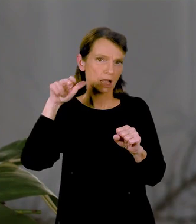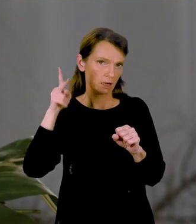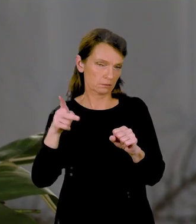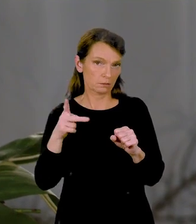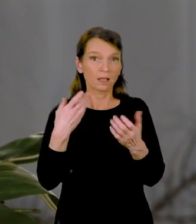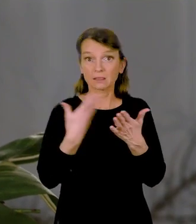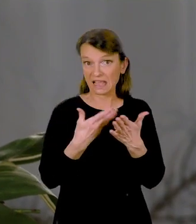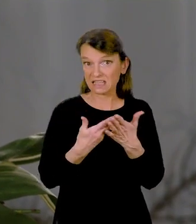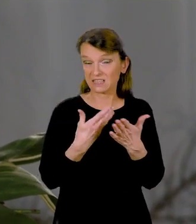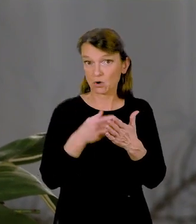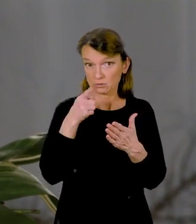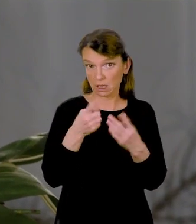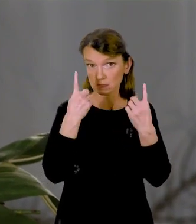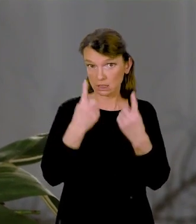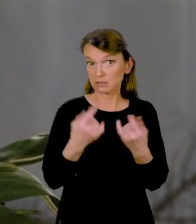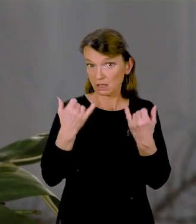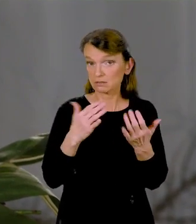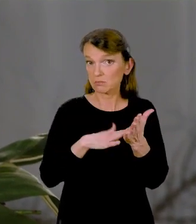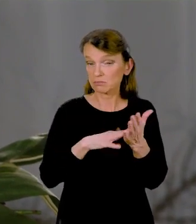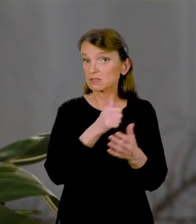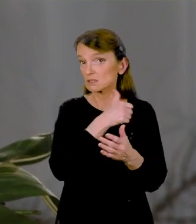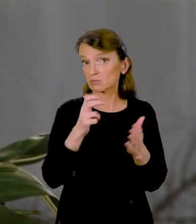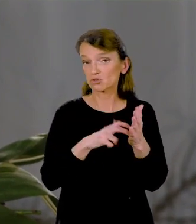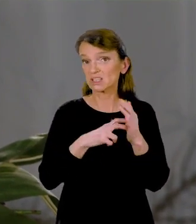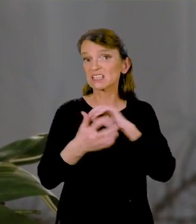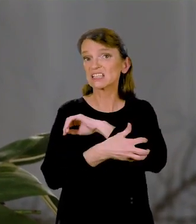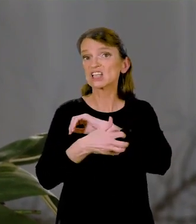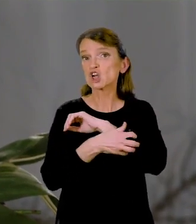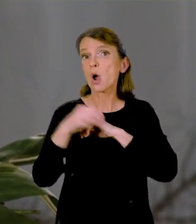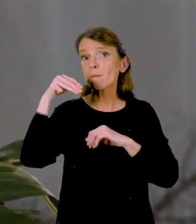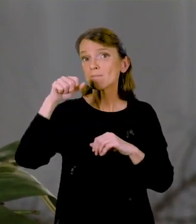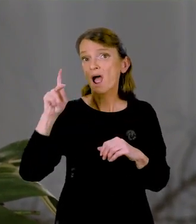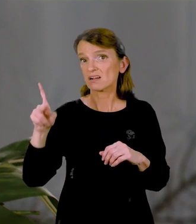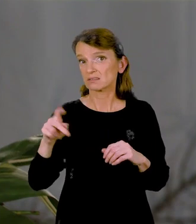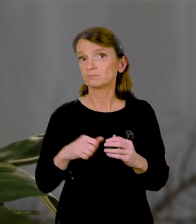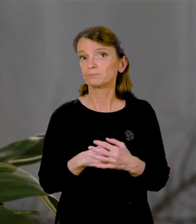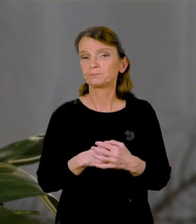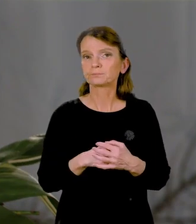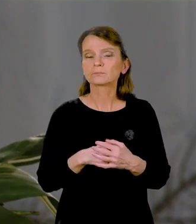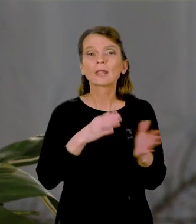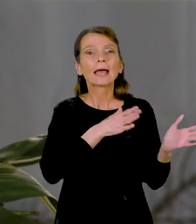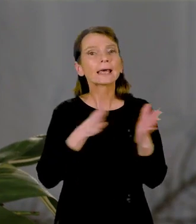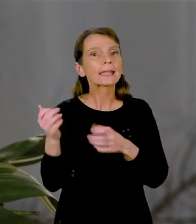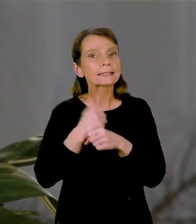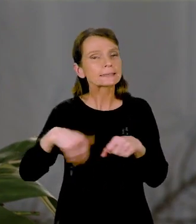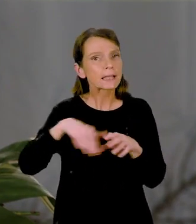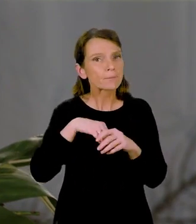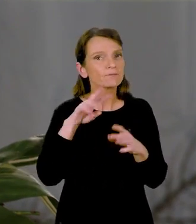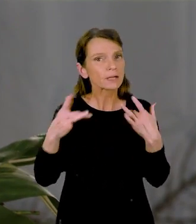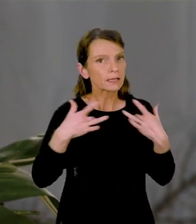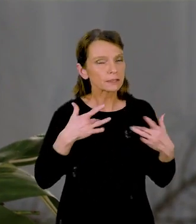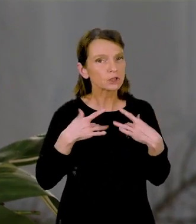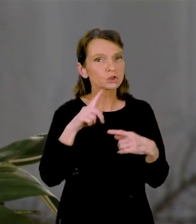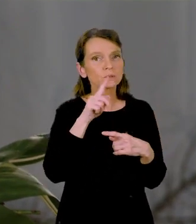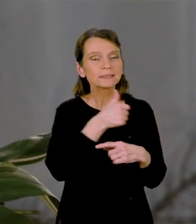dejstvo je, da bi bil danes s tem statusom le še siromak. Redna zaposlitev v gledališču pa